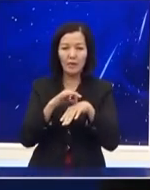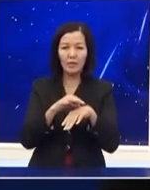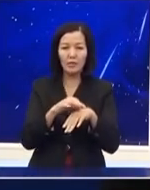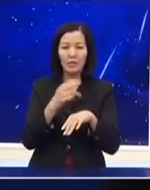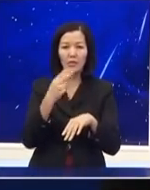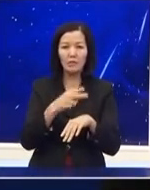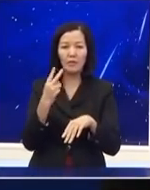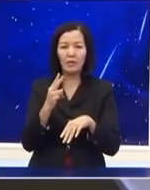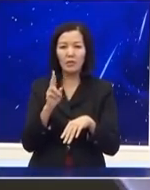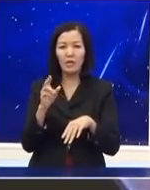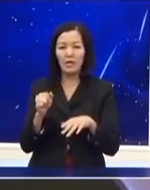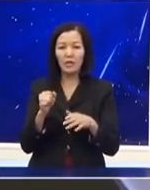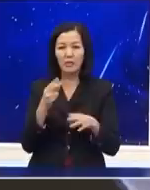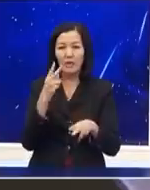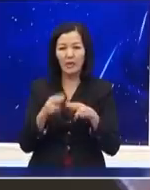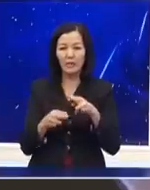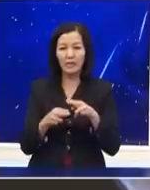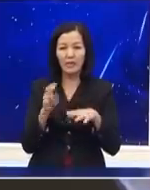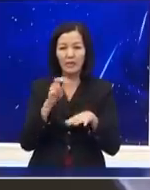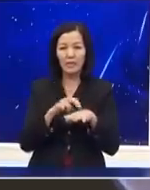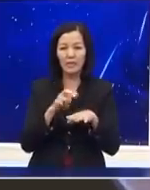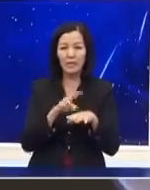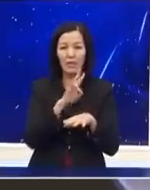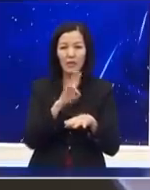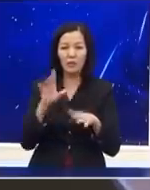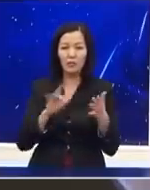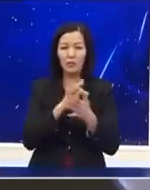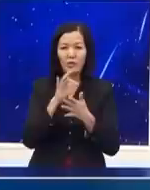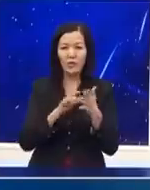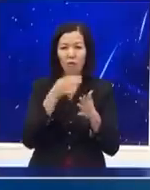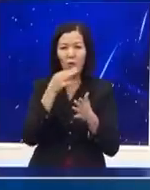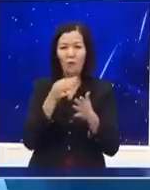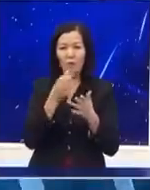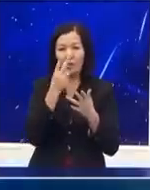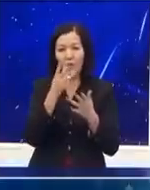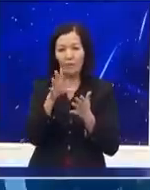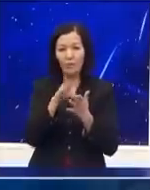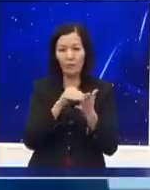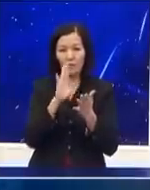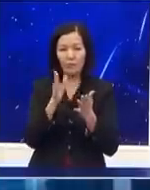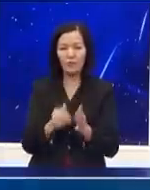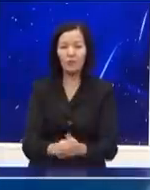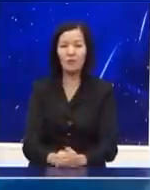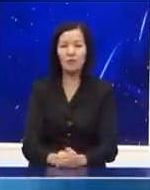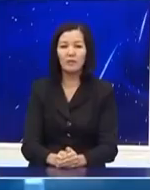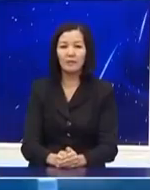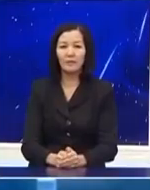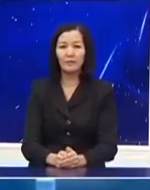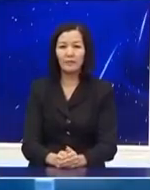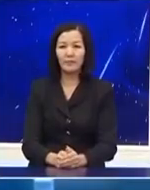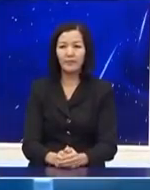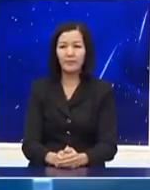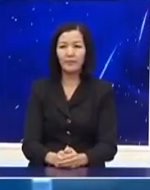22 күні аяқталады. Аясында дәрігерлер елордалық білікті маманнан тәжірибе жинақтайды. Елдана Серікбайқызы, Надир Хамзин, Жетісу